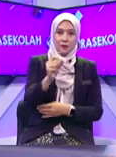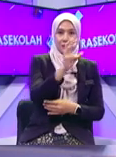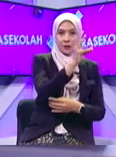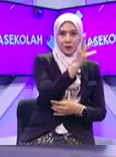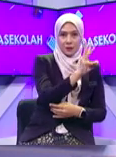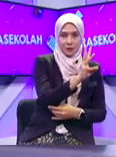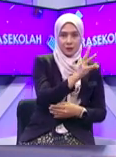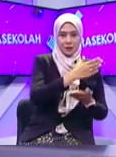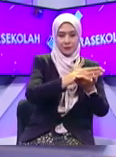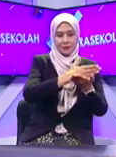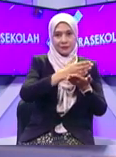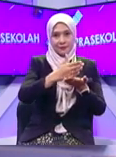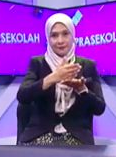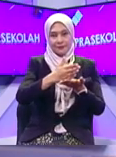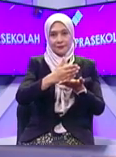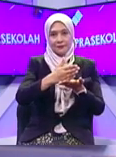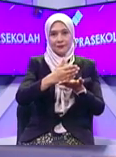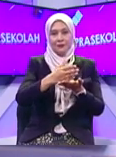tolak berapa